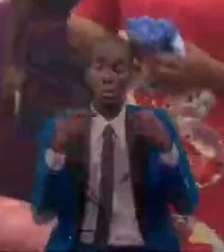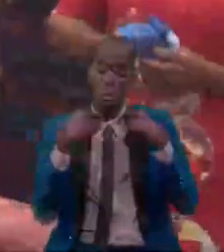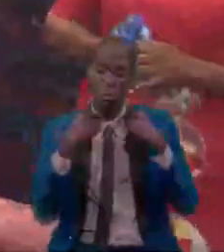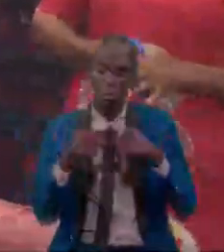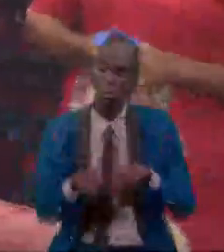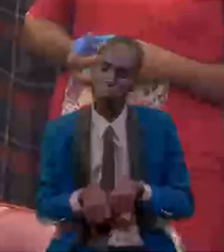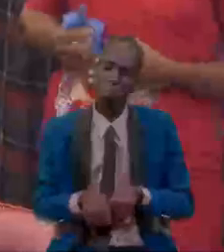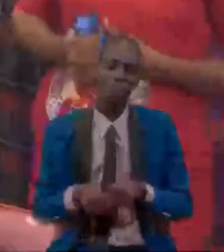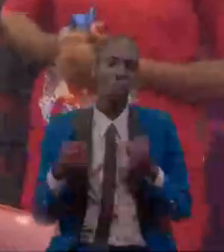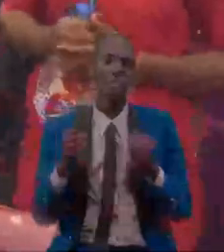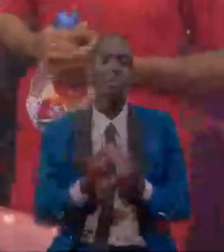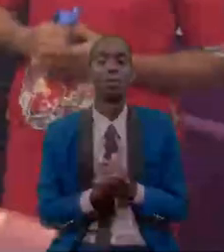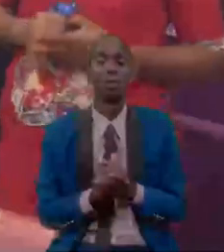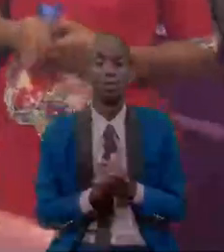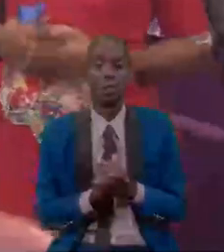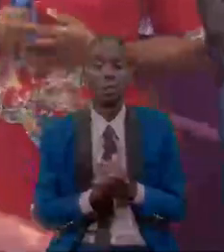Les jougs sont brisés.